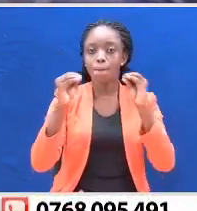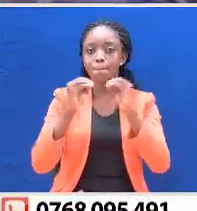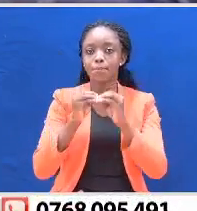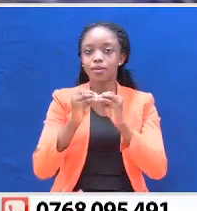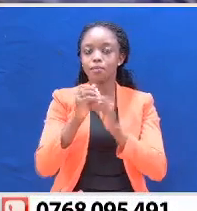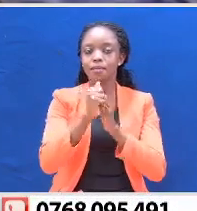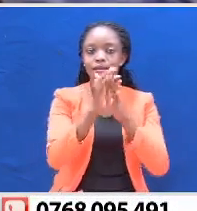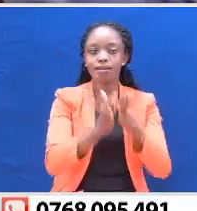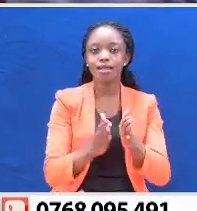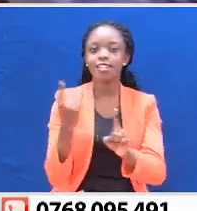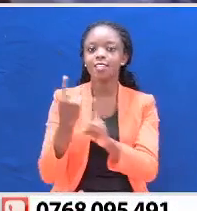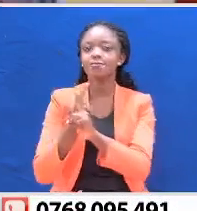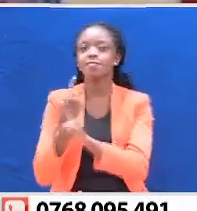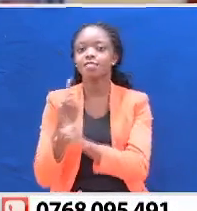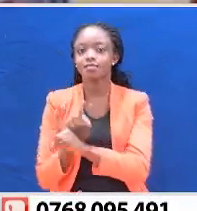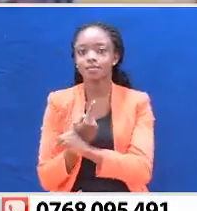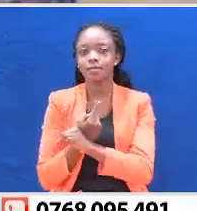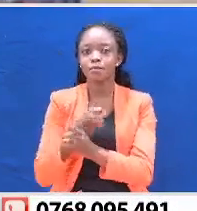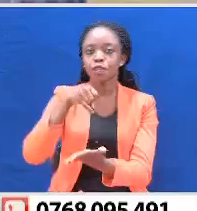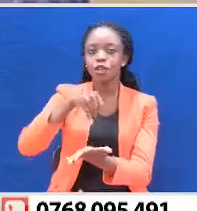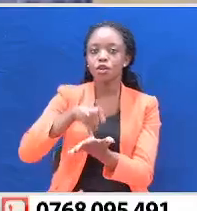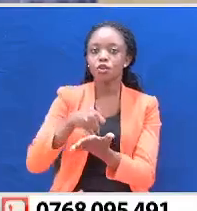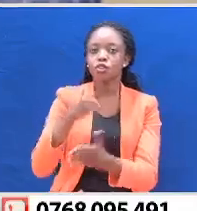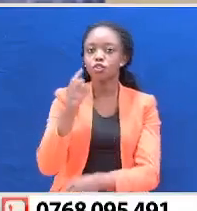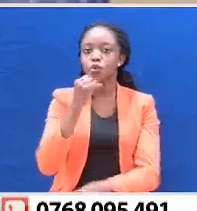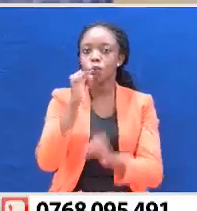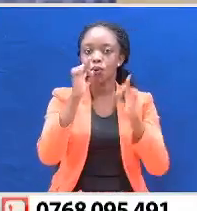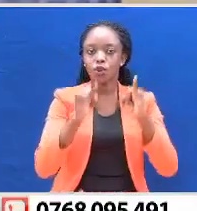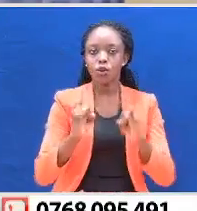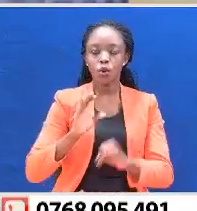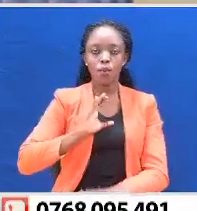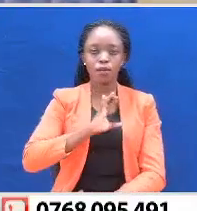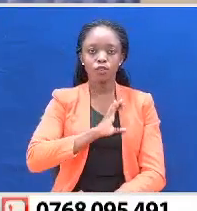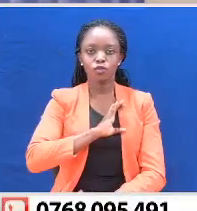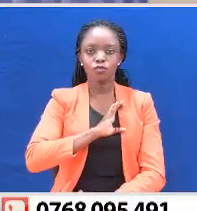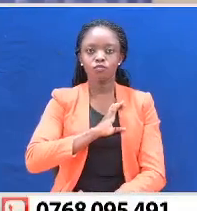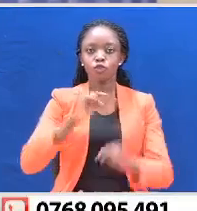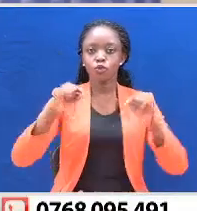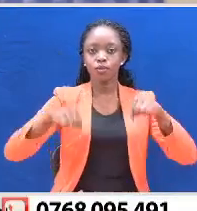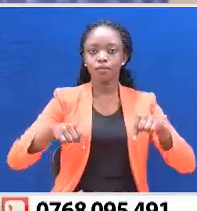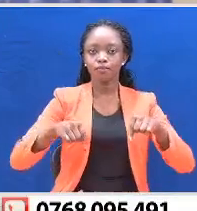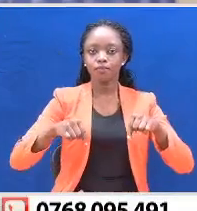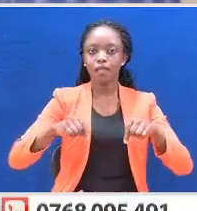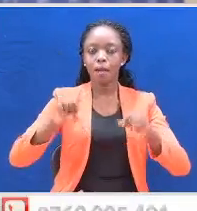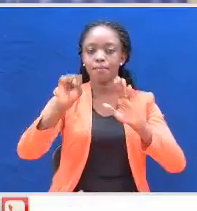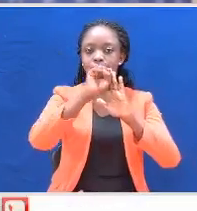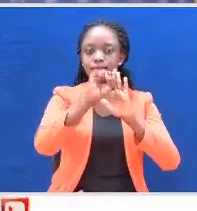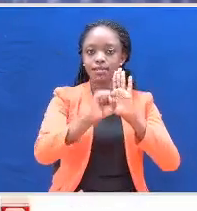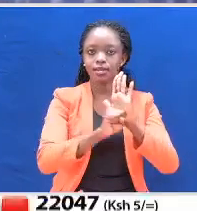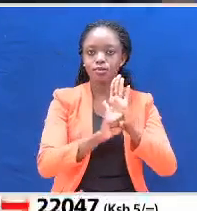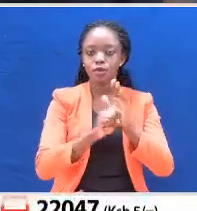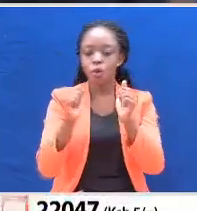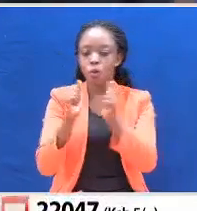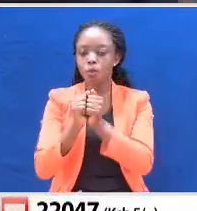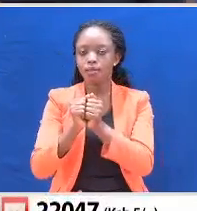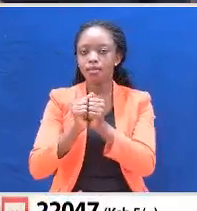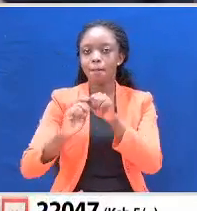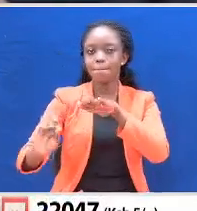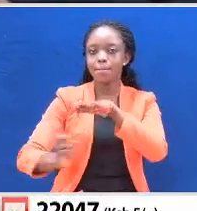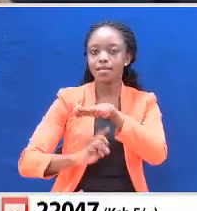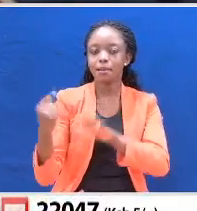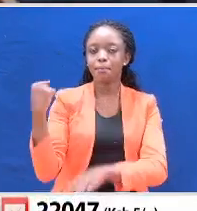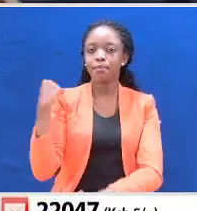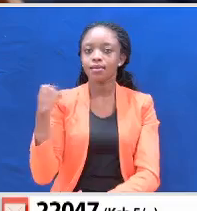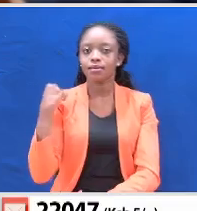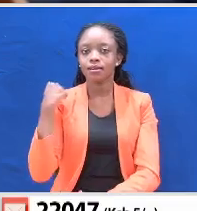viongozi mbalimbali wakiwemo viongozi wapya wa kamati za bunge leo hii katika ikulu pamoja na mawaziri hiyo jana